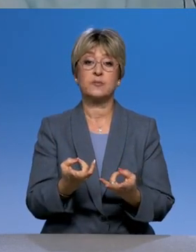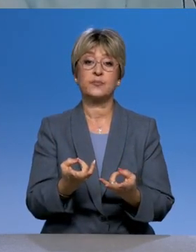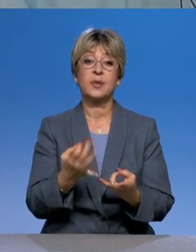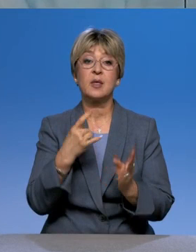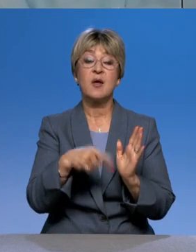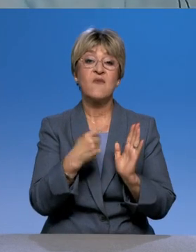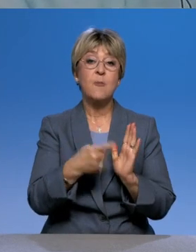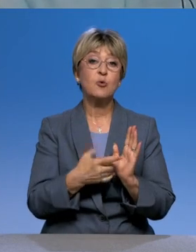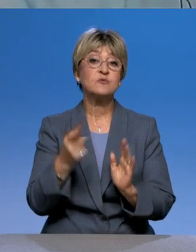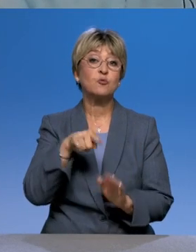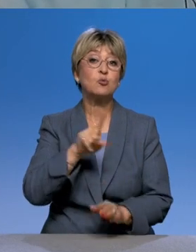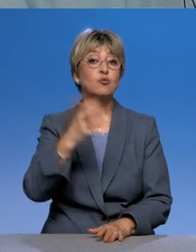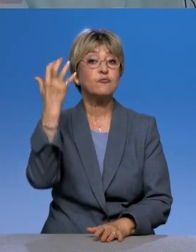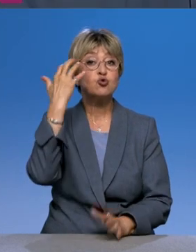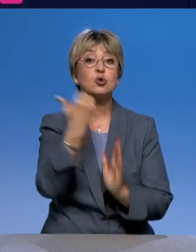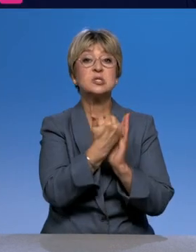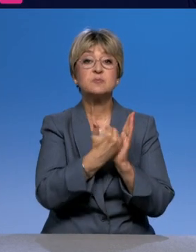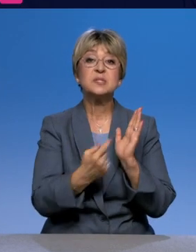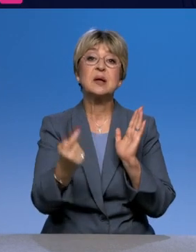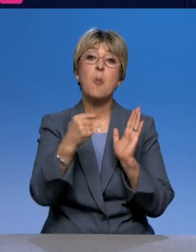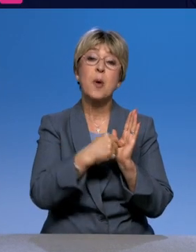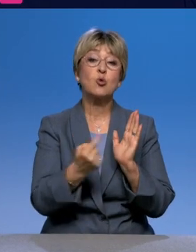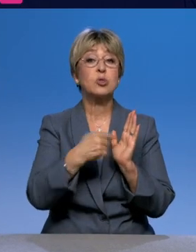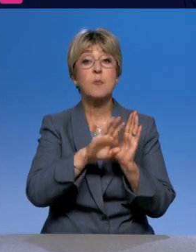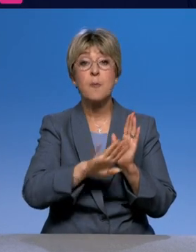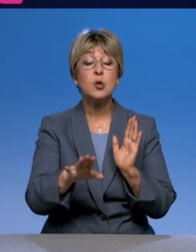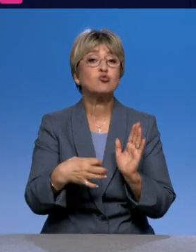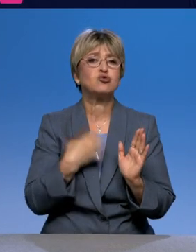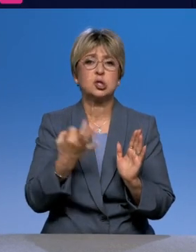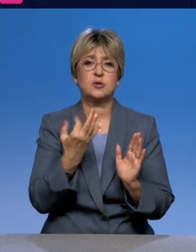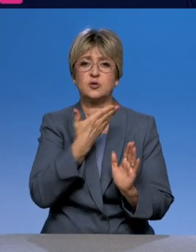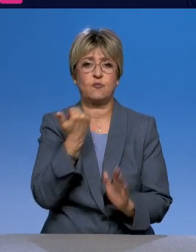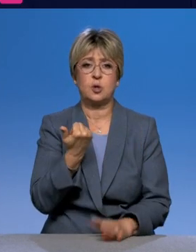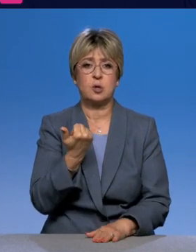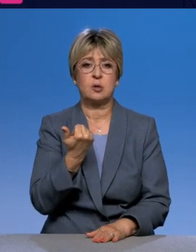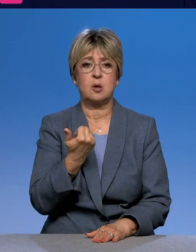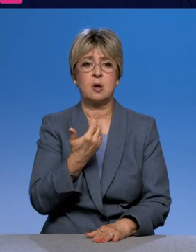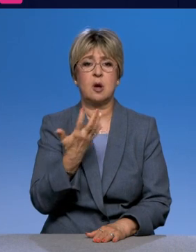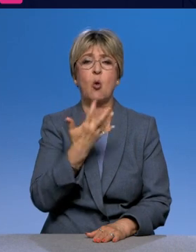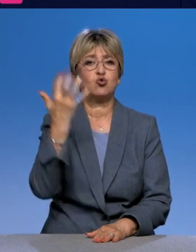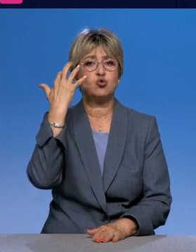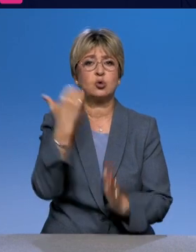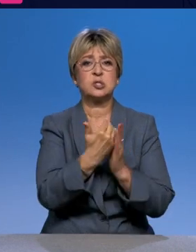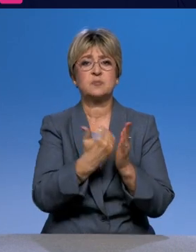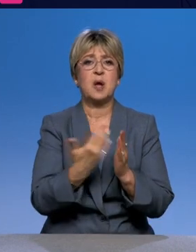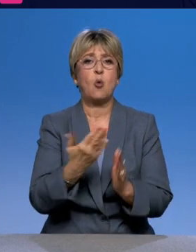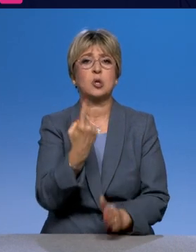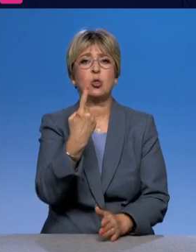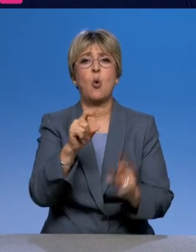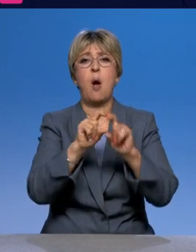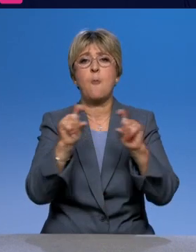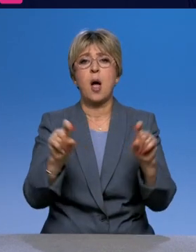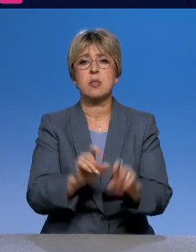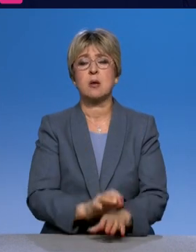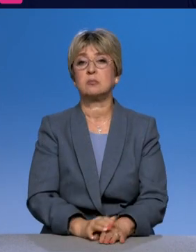вопрос в том, что в черный список она там попадет, не попадет, ничего страшного в этом нет. Какой такой черный список какой-то там одной компании? Знаете, когда...